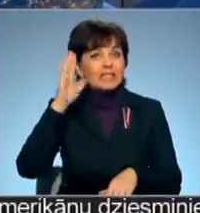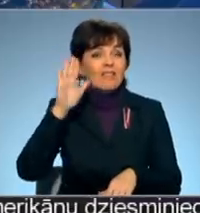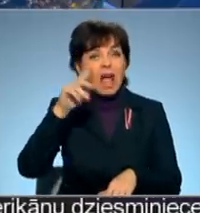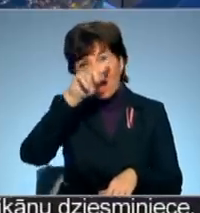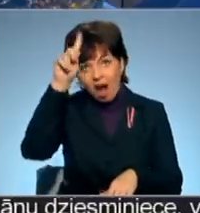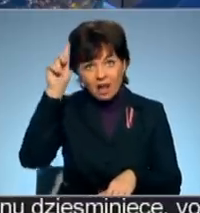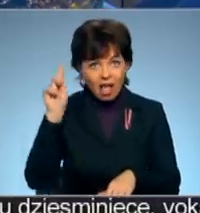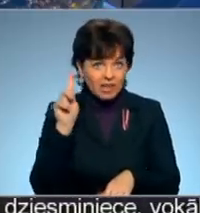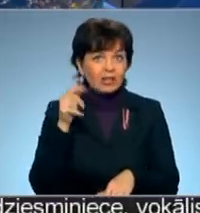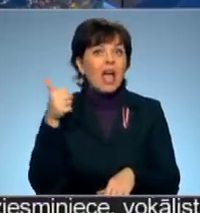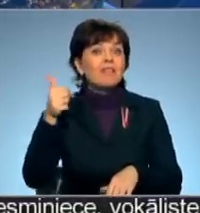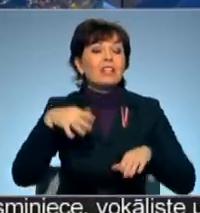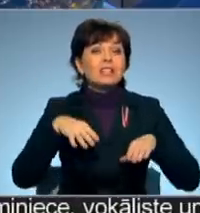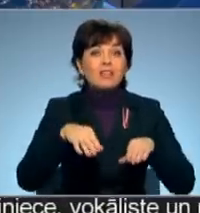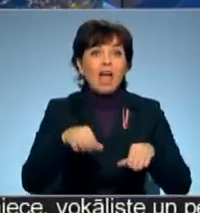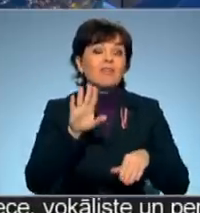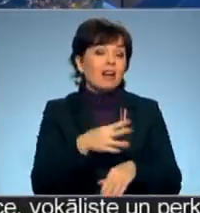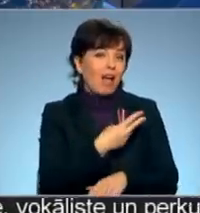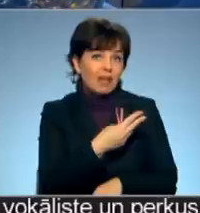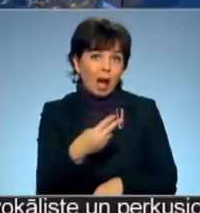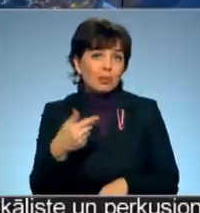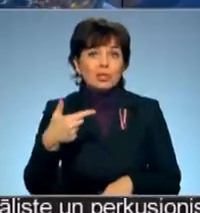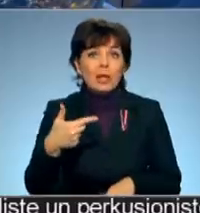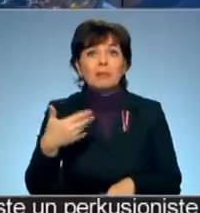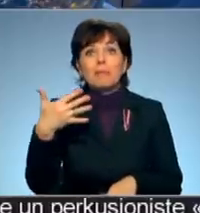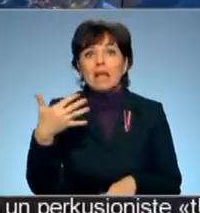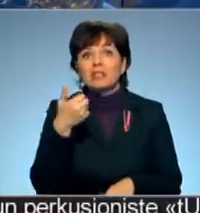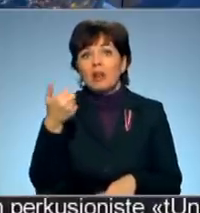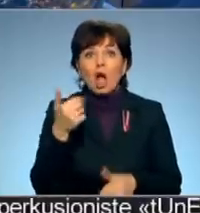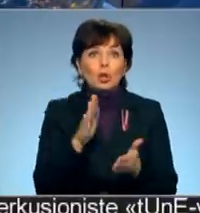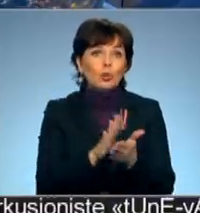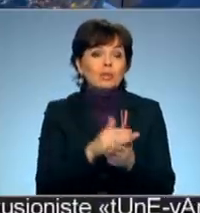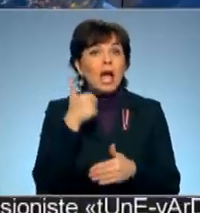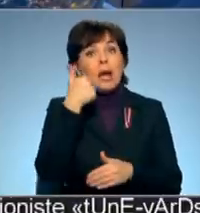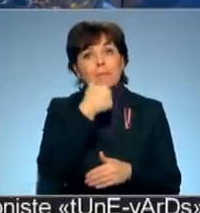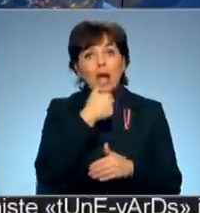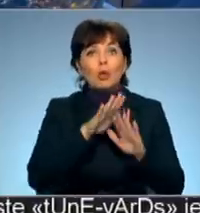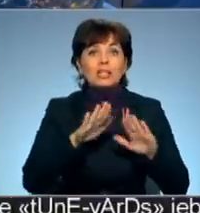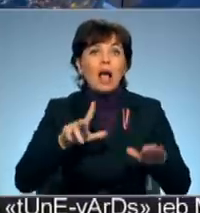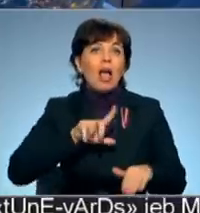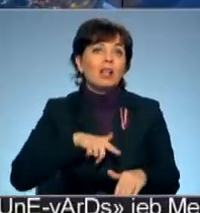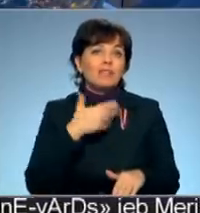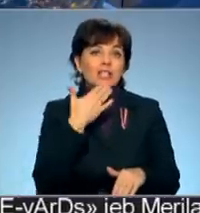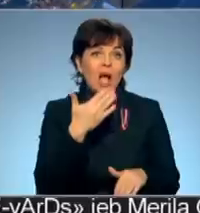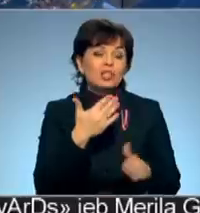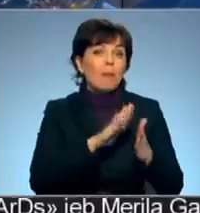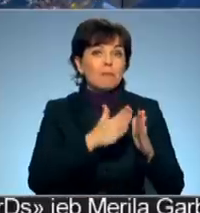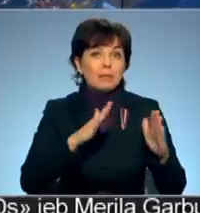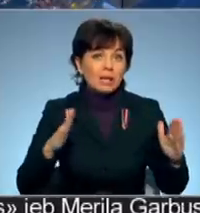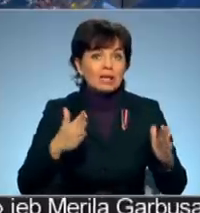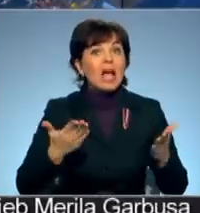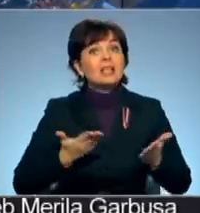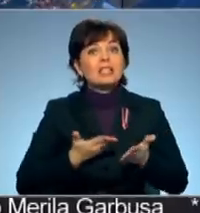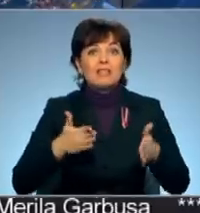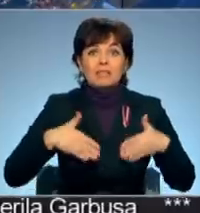varējāt aplūkot 75 gadu jubilejas personāla izstādē Latvijas Nacionālajā bibliotēkā. Dzīvespriecīgās mākslinieces devumu tagad